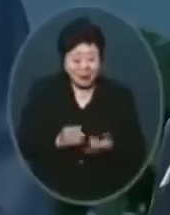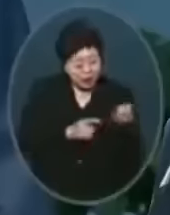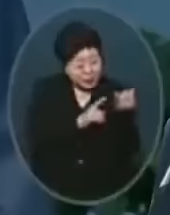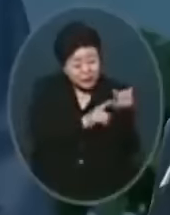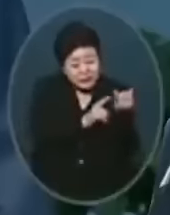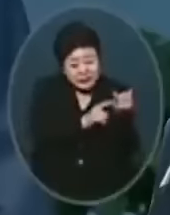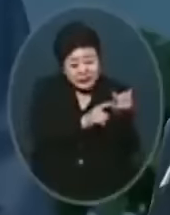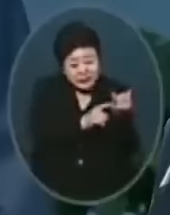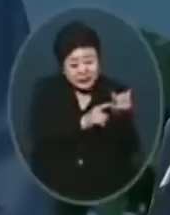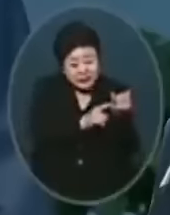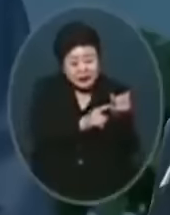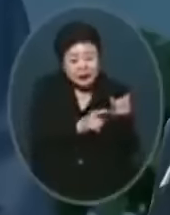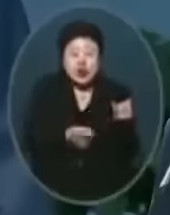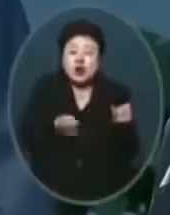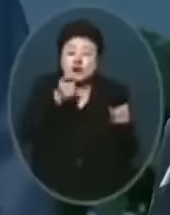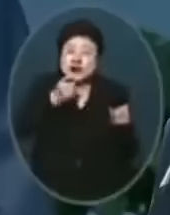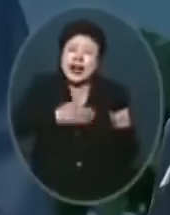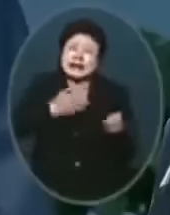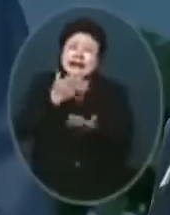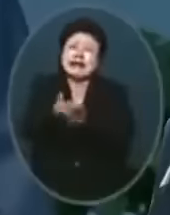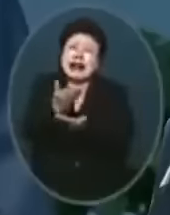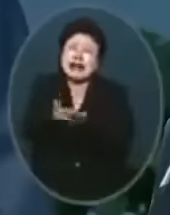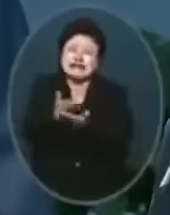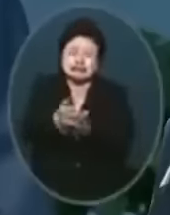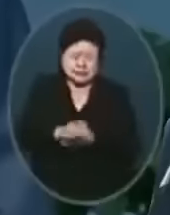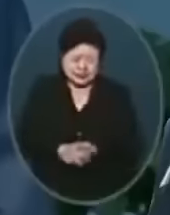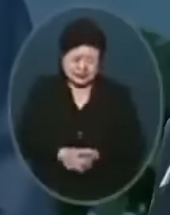부인이 그럼 그 물을 내게 좀 주십시오.